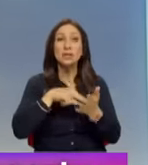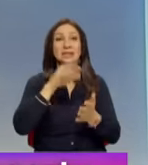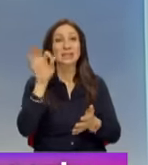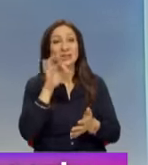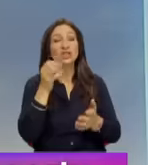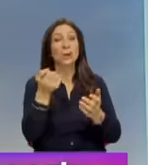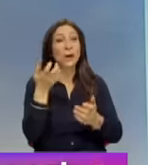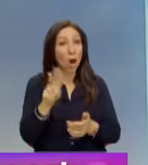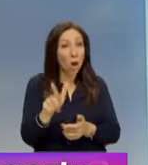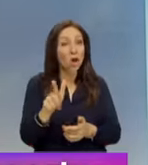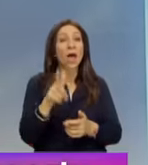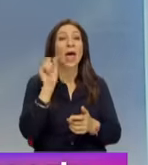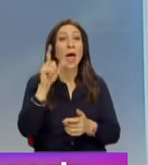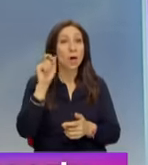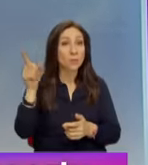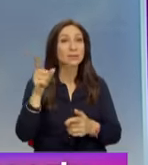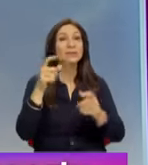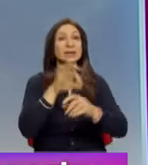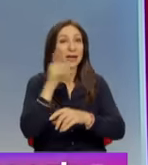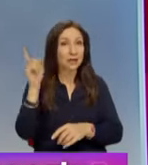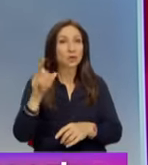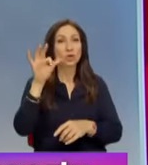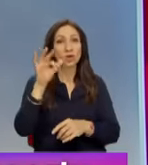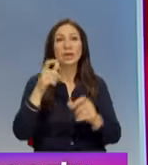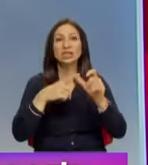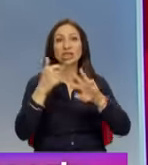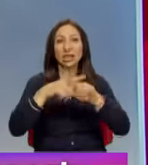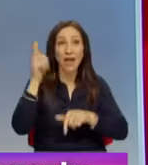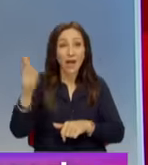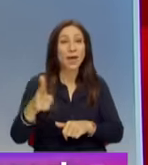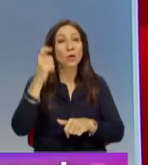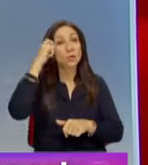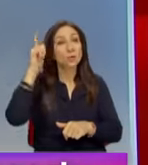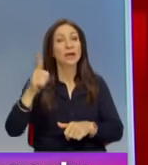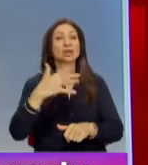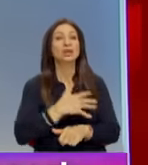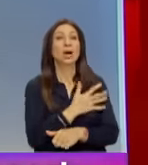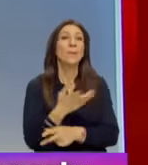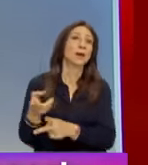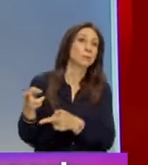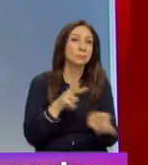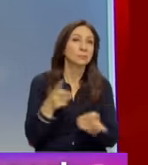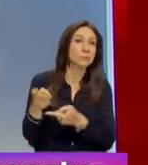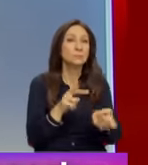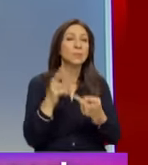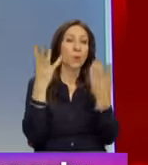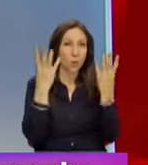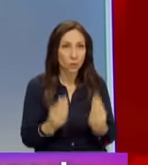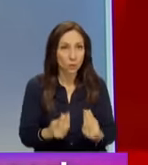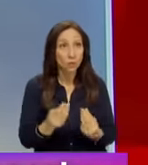Silivri, Çekmeköy, Eyüp Sultan, Sancaktepe, Tuzla, Şile, Üsküdar Cumhuriyet Halk Partisi'ne geçen ilçeler